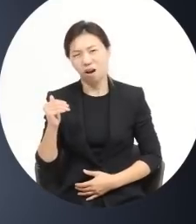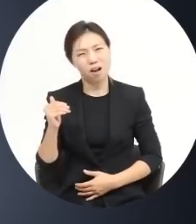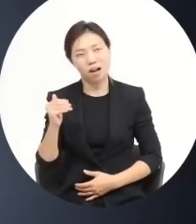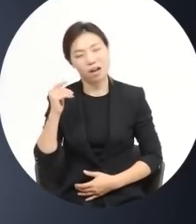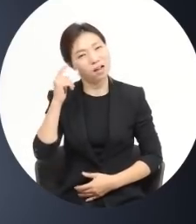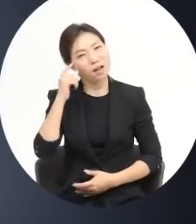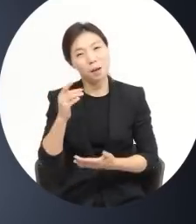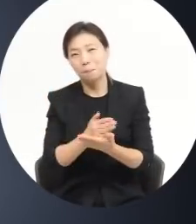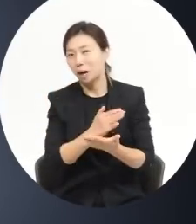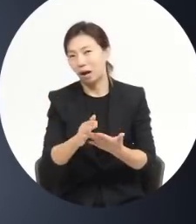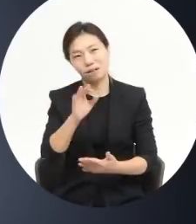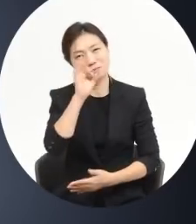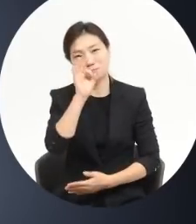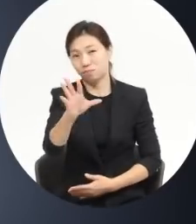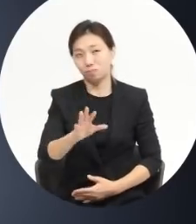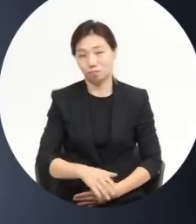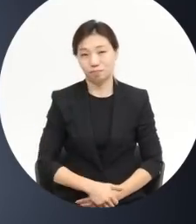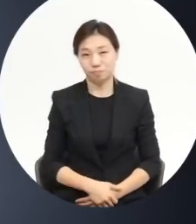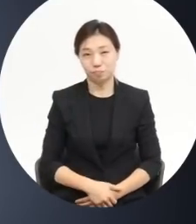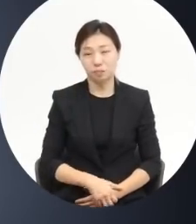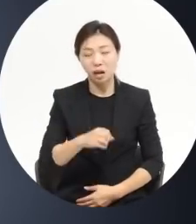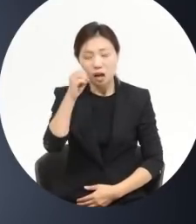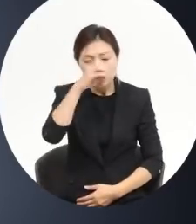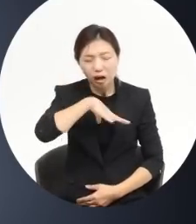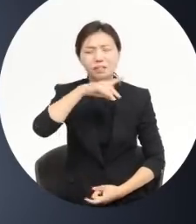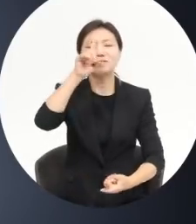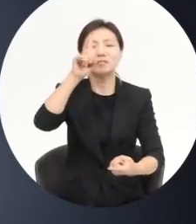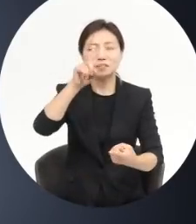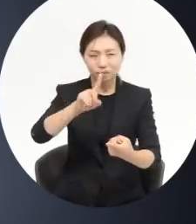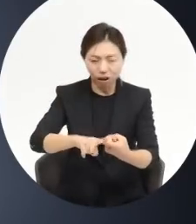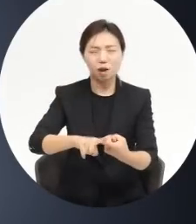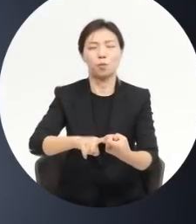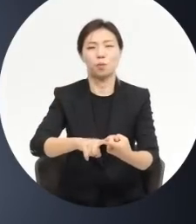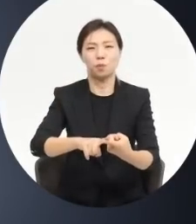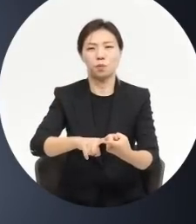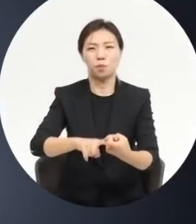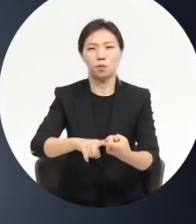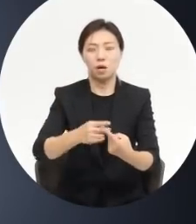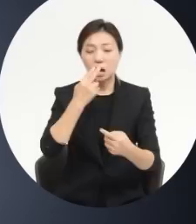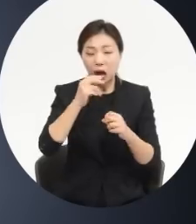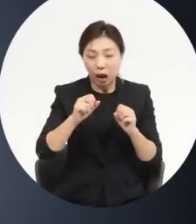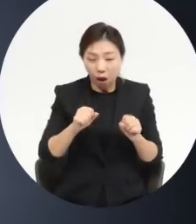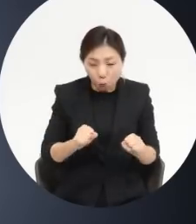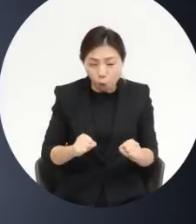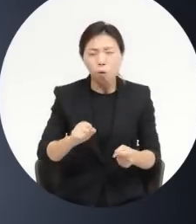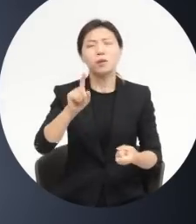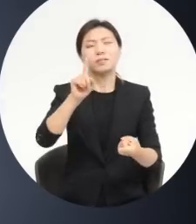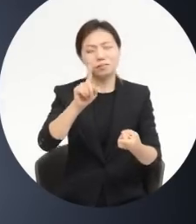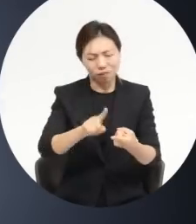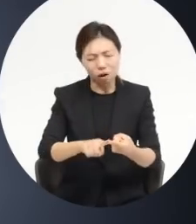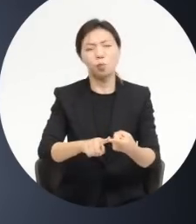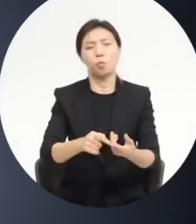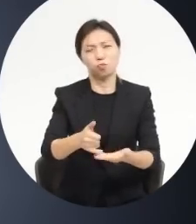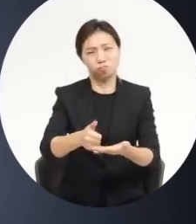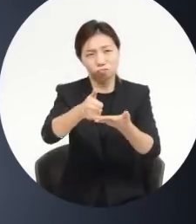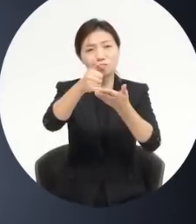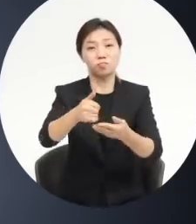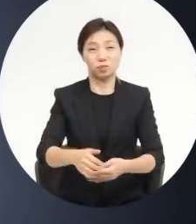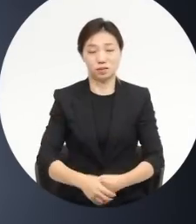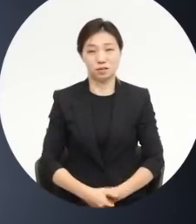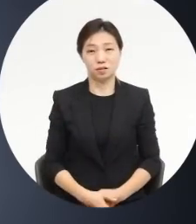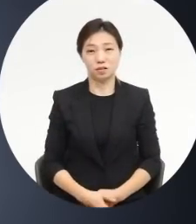말할 수가 없습니다. 그냥 그런 존재일 뿐이다. 그런데 우리가 인식을 할